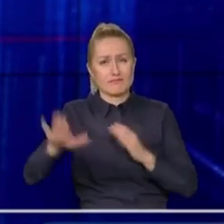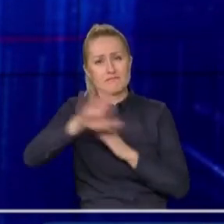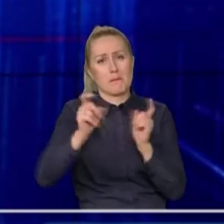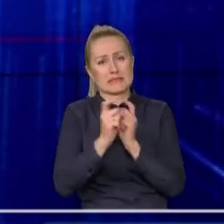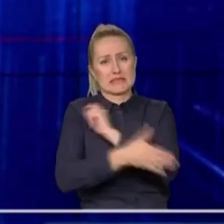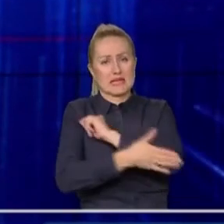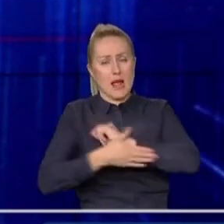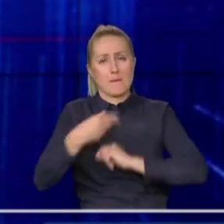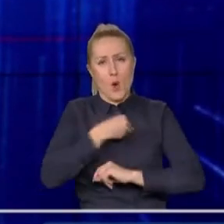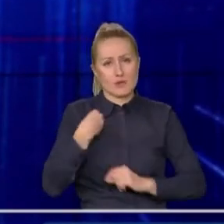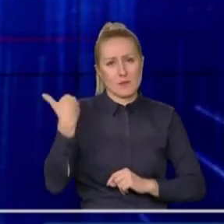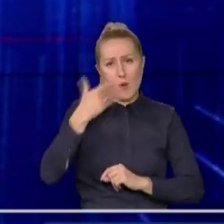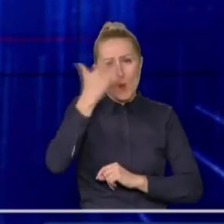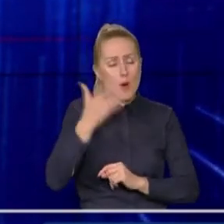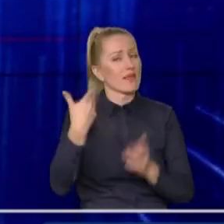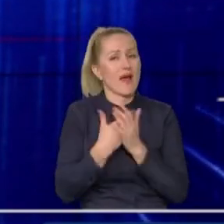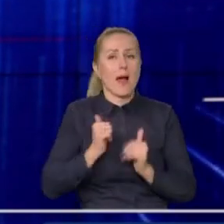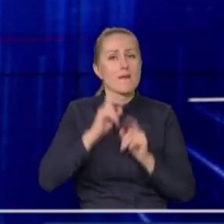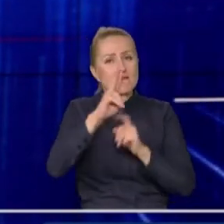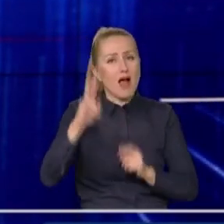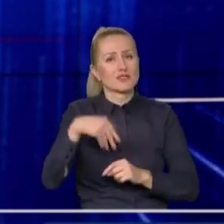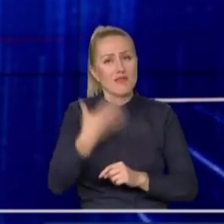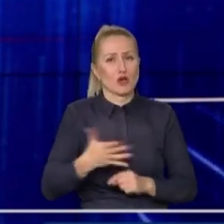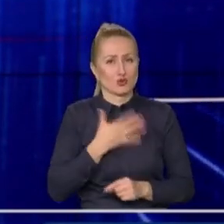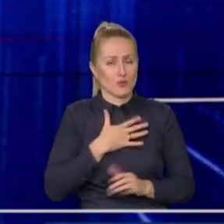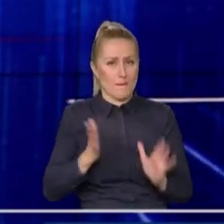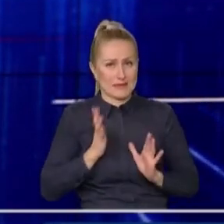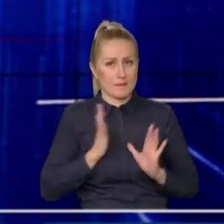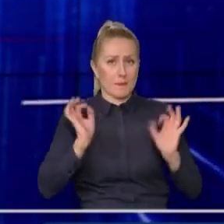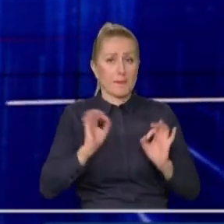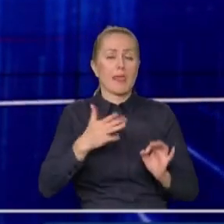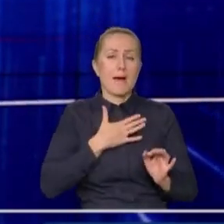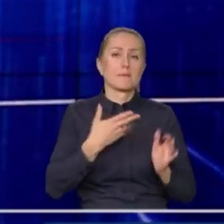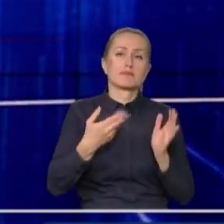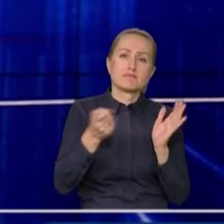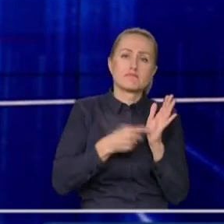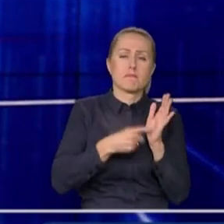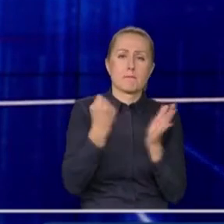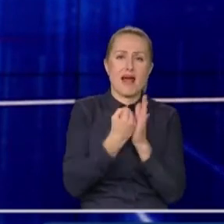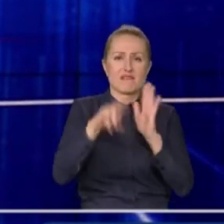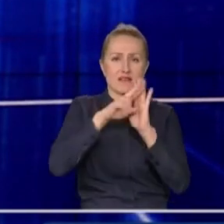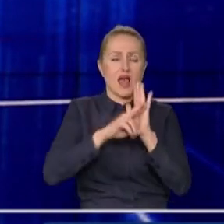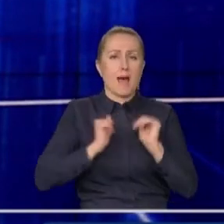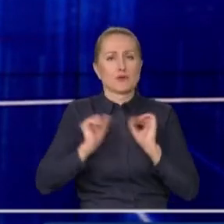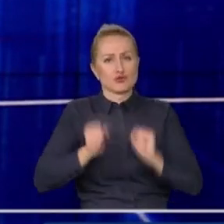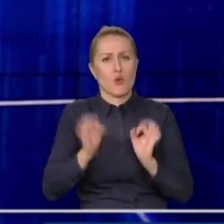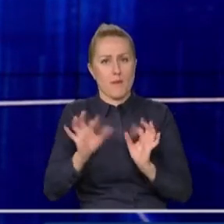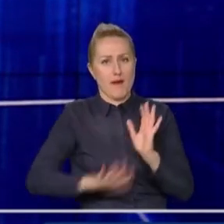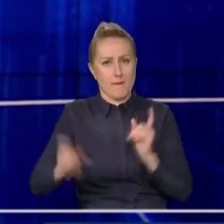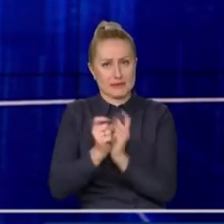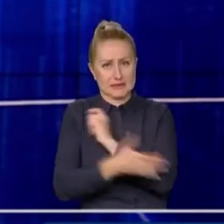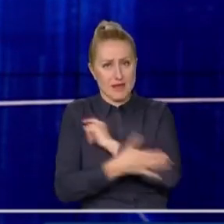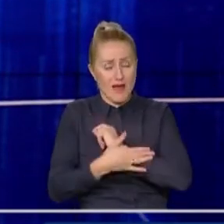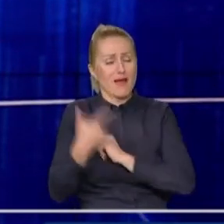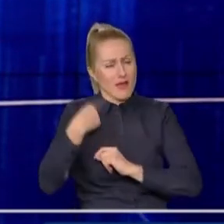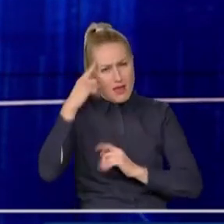bezpośrednio przy granicy, tak żeby wszyscy czuli się bezpieczni, żebyśmy mieli instrumenty prawne do efektywnych i skutecznych działań na granicy. Jestem